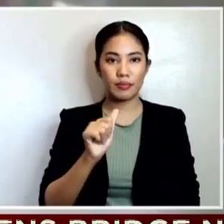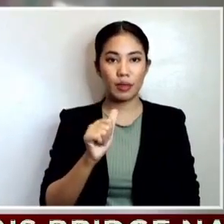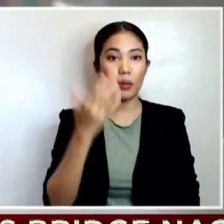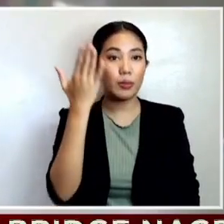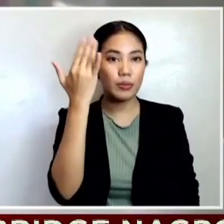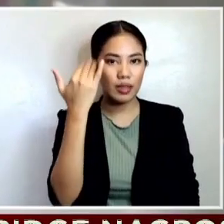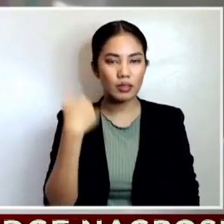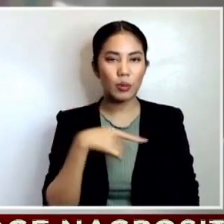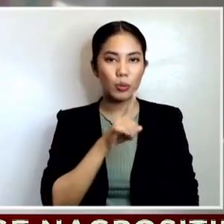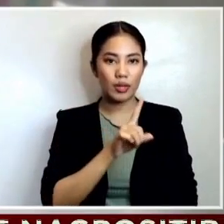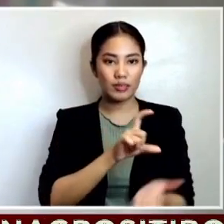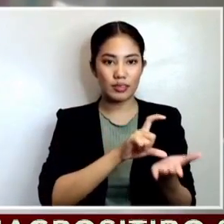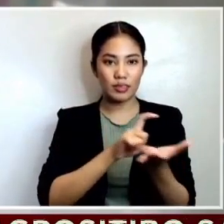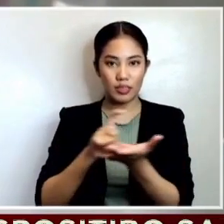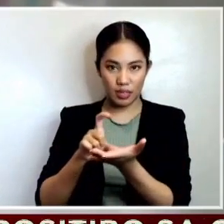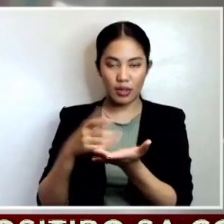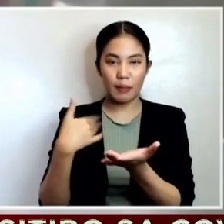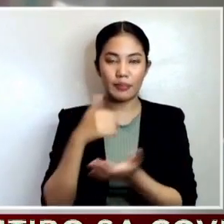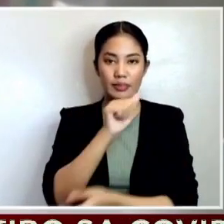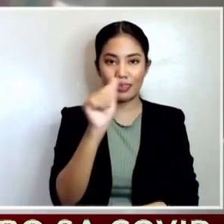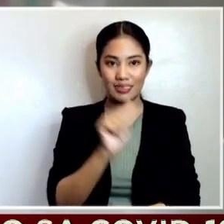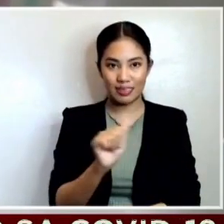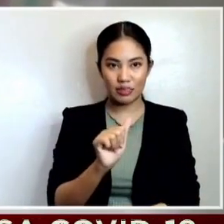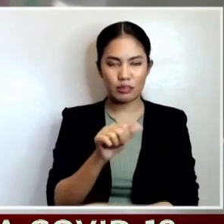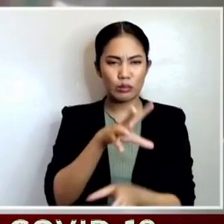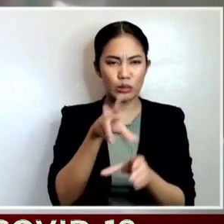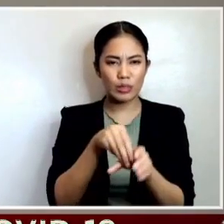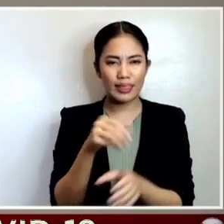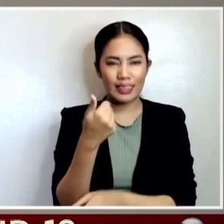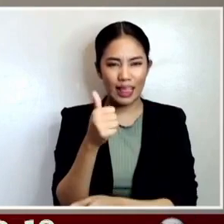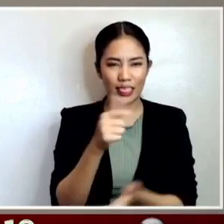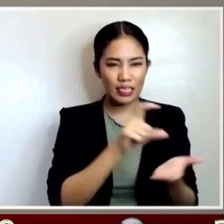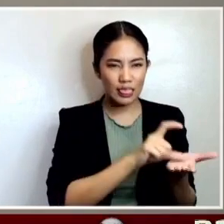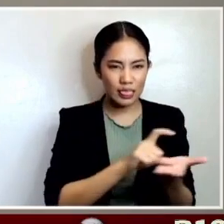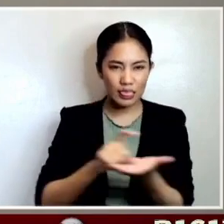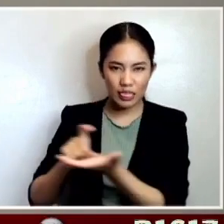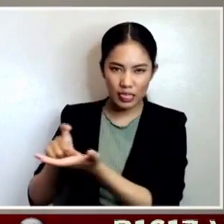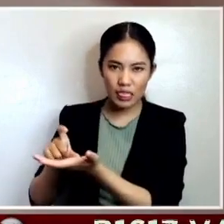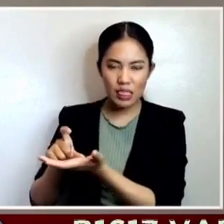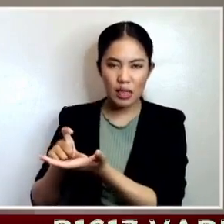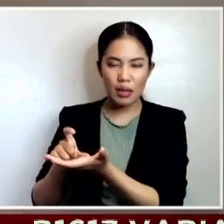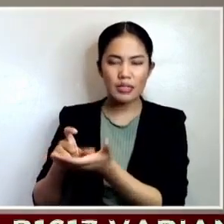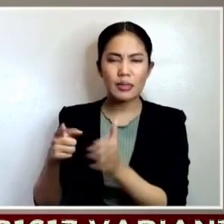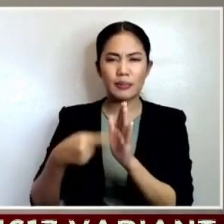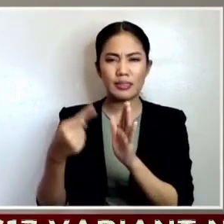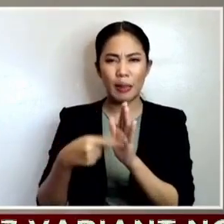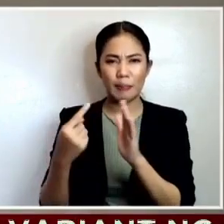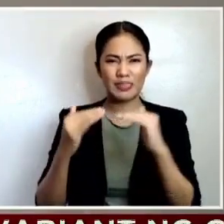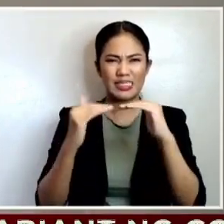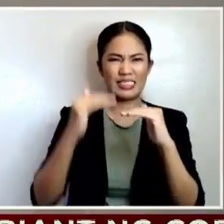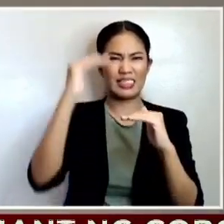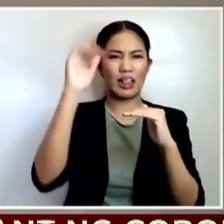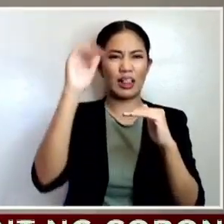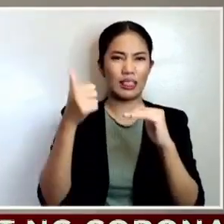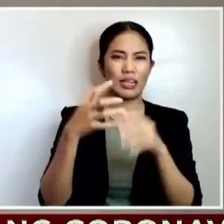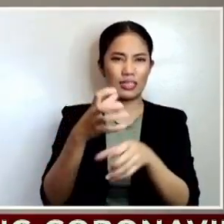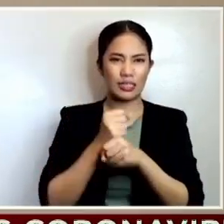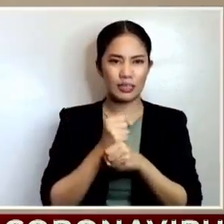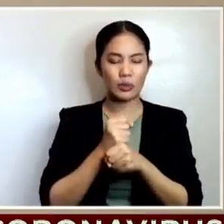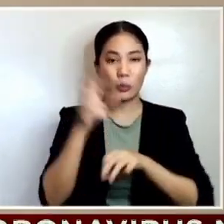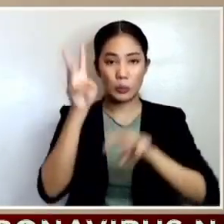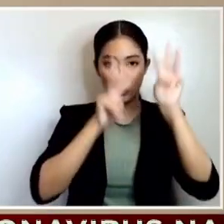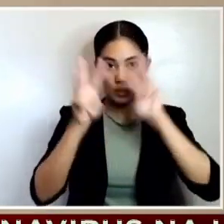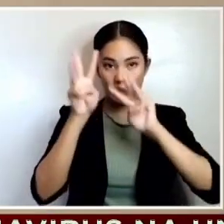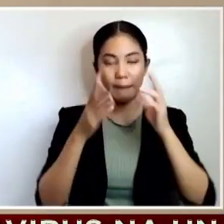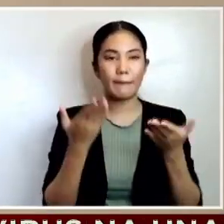COVID vaccine na 10 doses ang laman, minsan lampas sa 10 ang nakukuhang bakuna. Ang inaalala ng DOH, baka kulang sa required